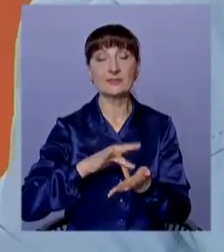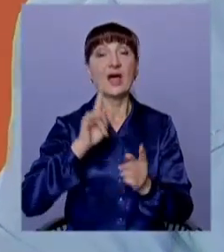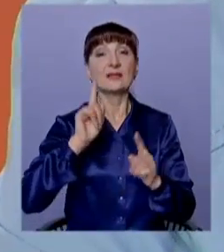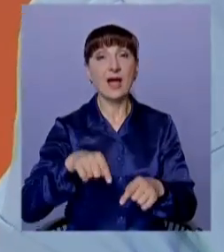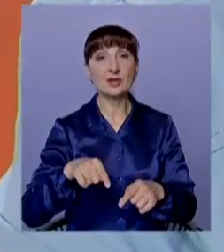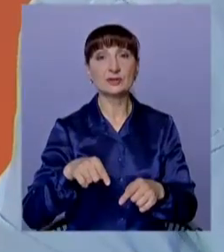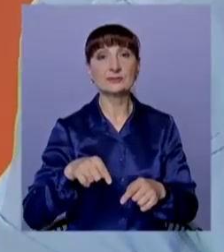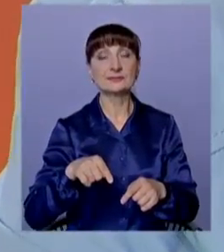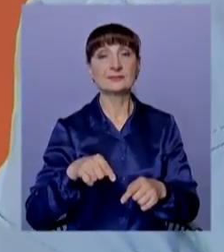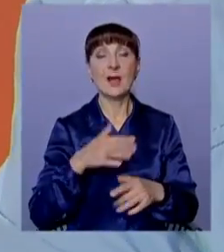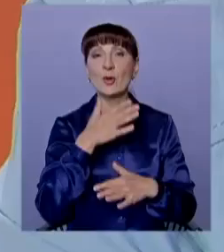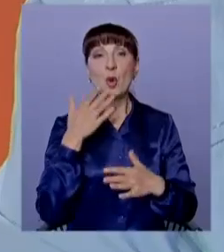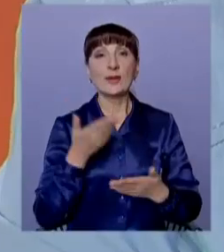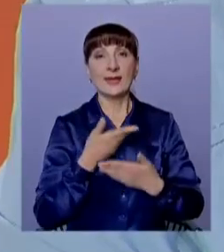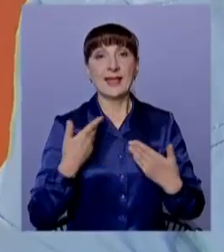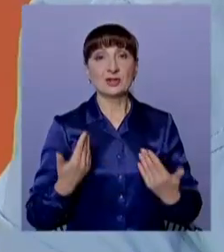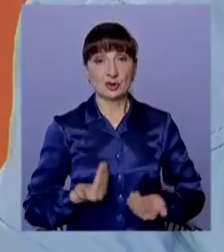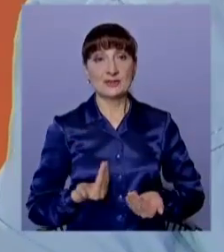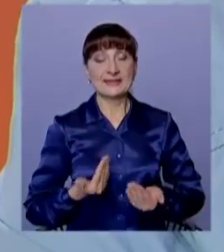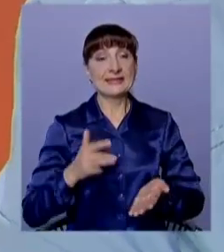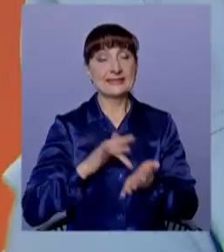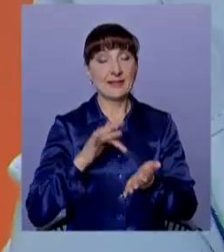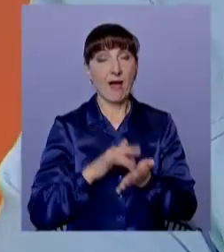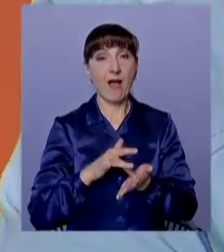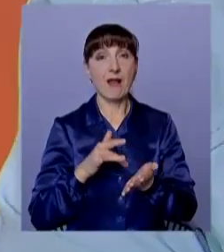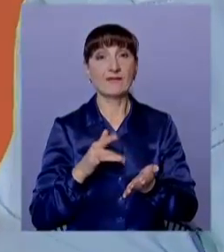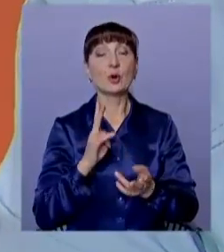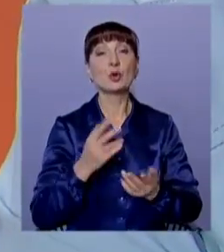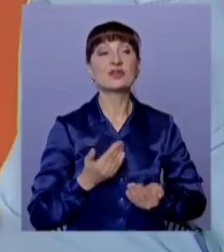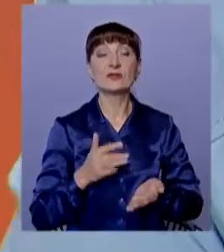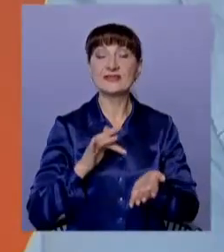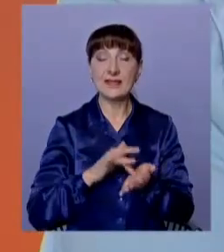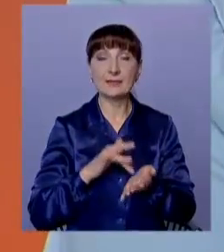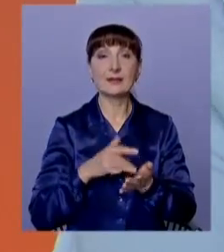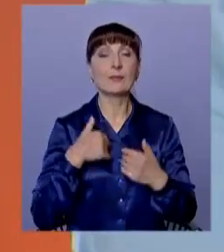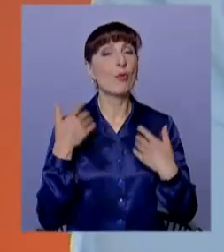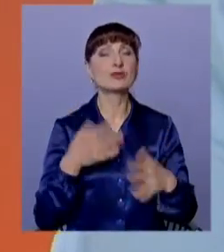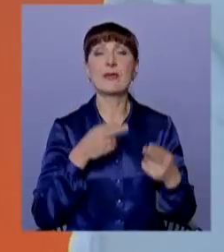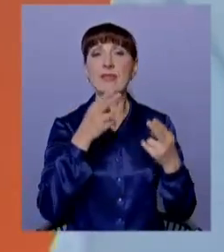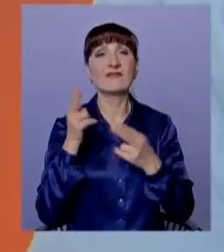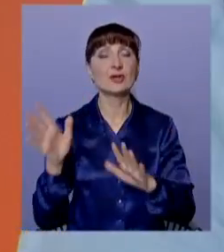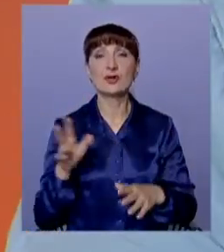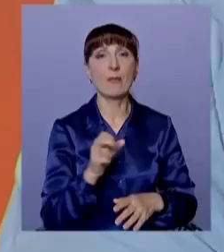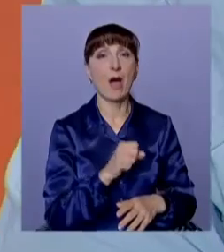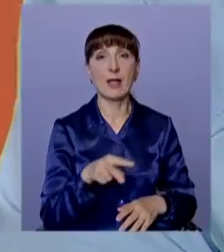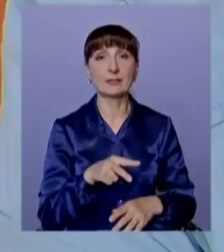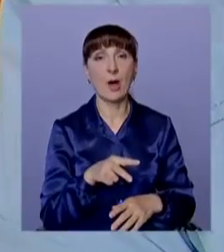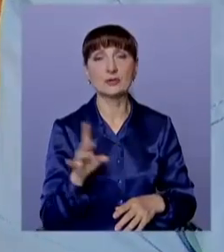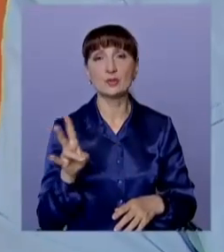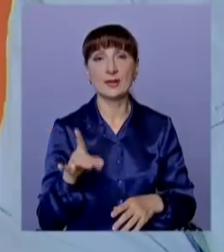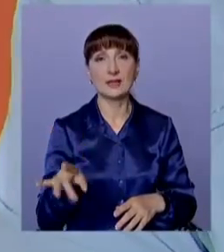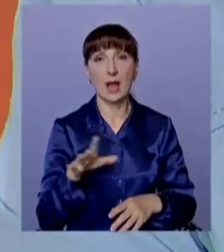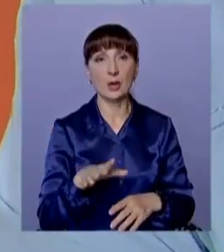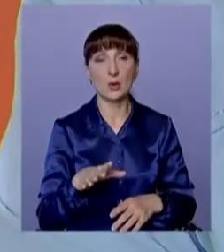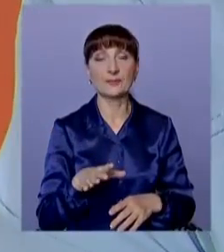вот, не знаю, многие наши вот жители центрального, вот кто живет в центре, он уже не выезжает в Алатауске, на Урзбайске. Если вы,